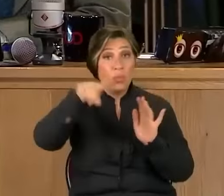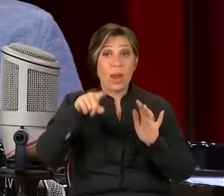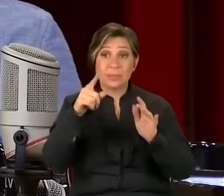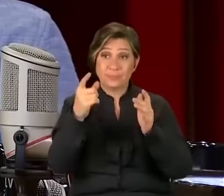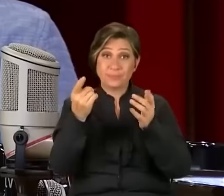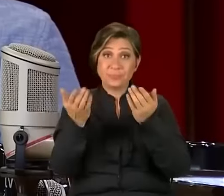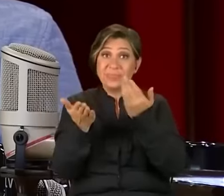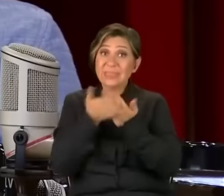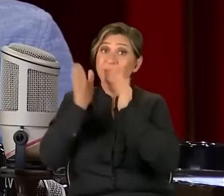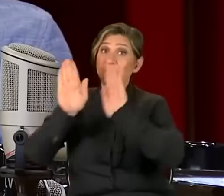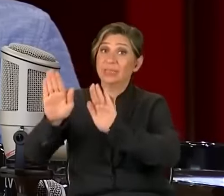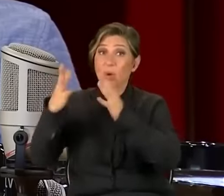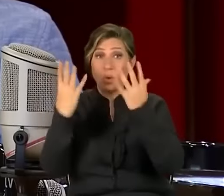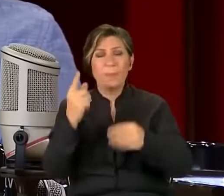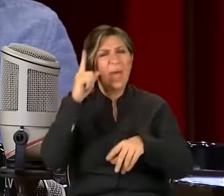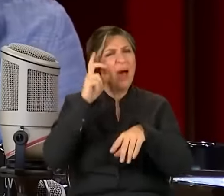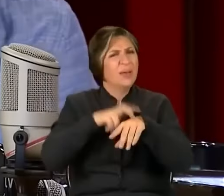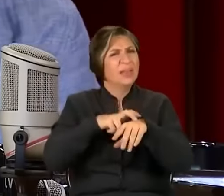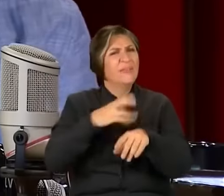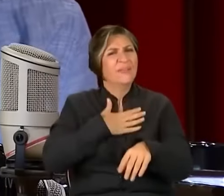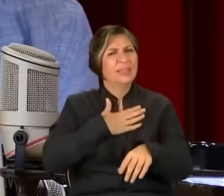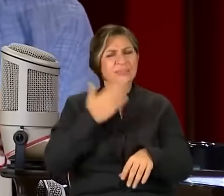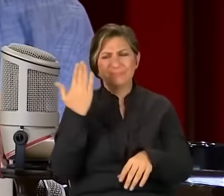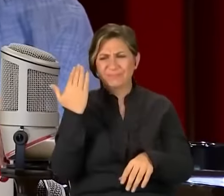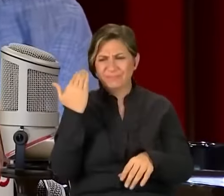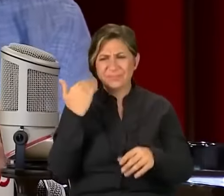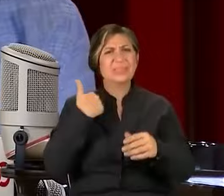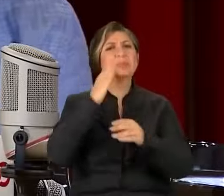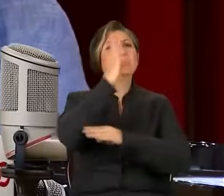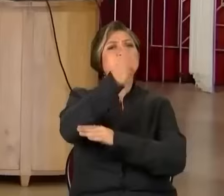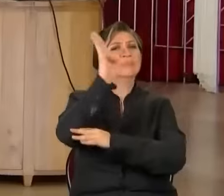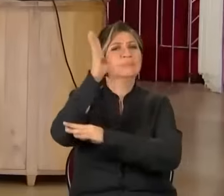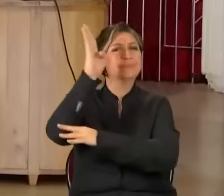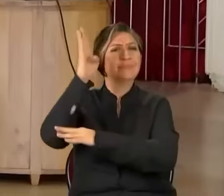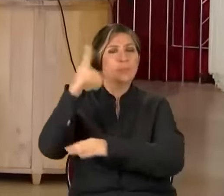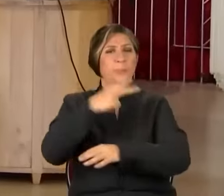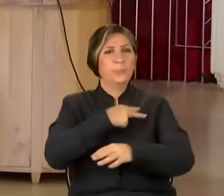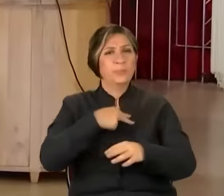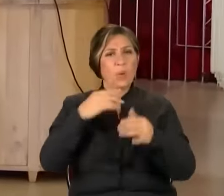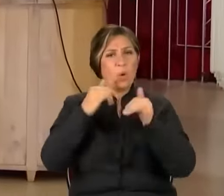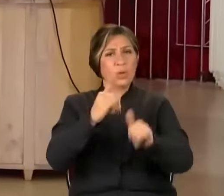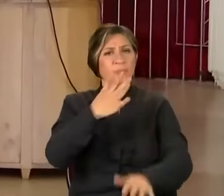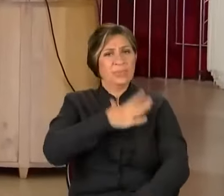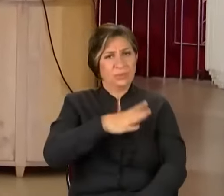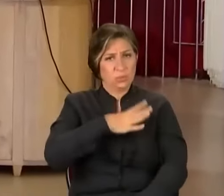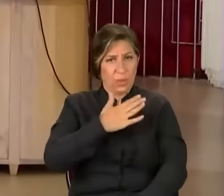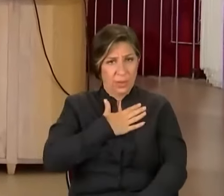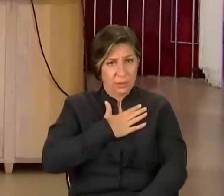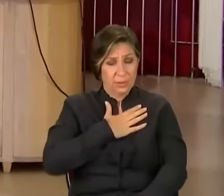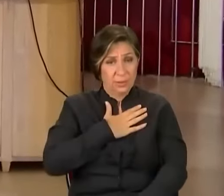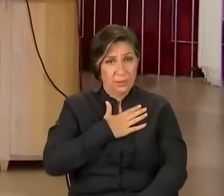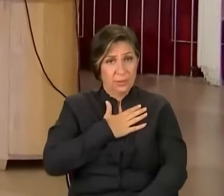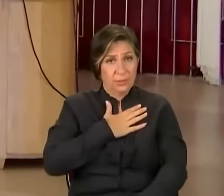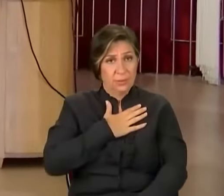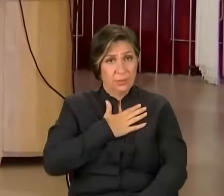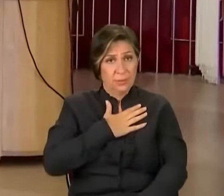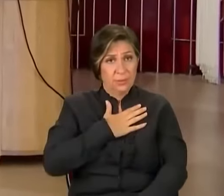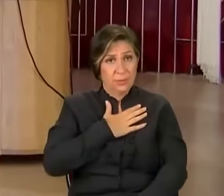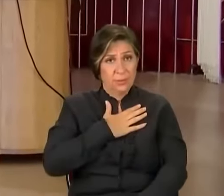ele atabilirler. Şöyle bir anım var. Sağda sola bir turneye gittiğimiz zaman belediyede de oynamak istiyorlar. Yani bunu